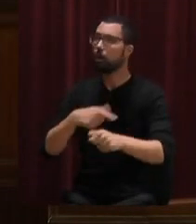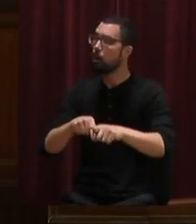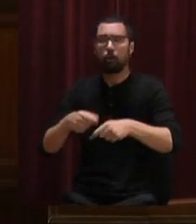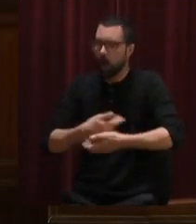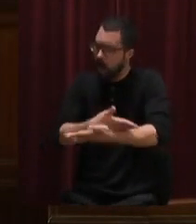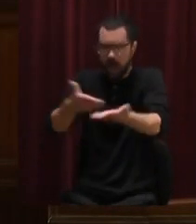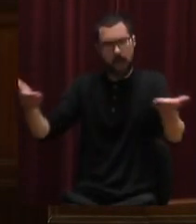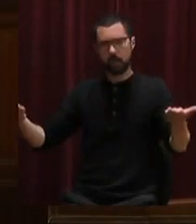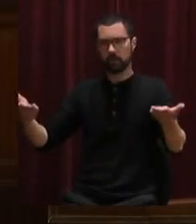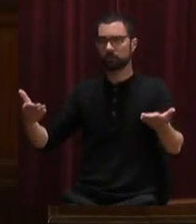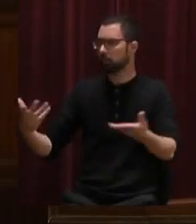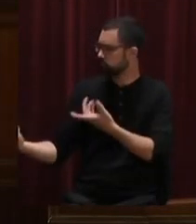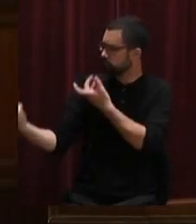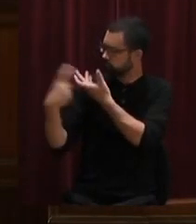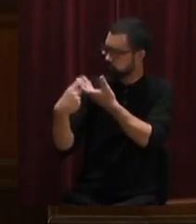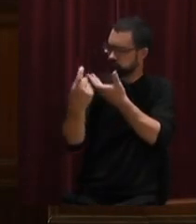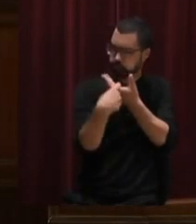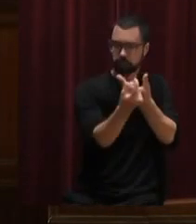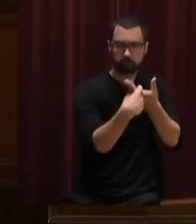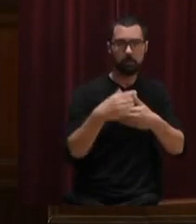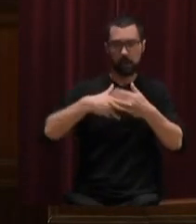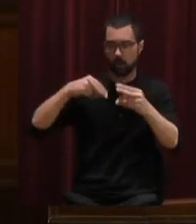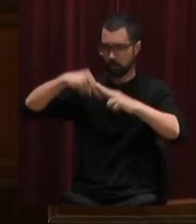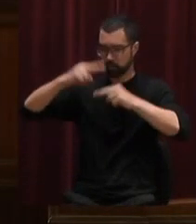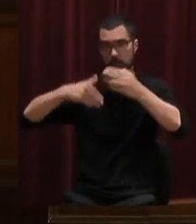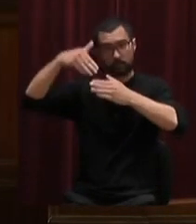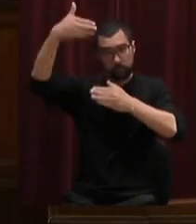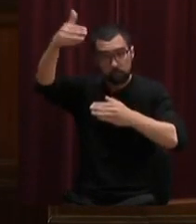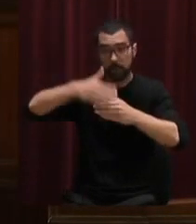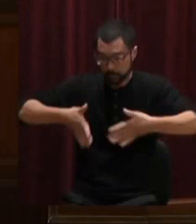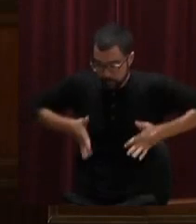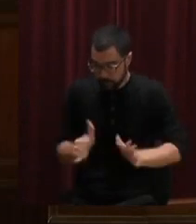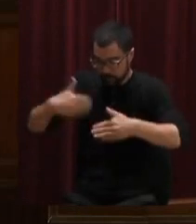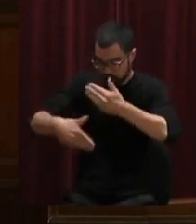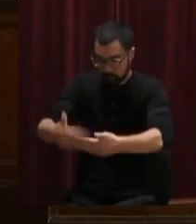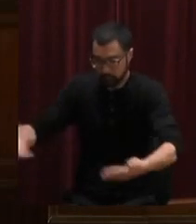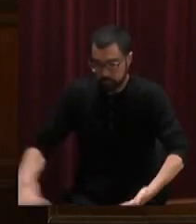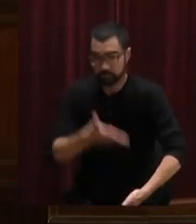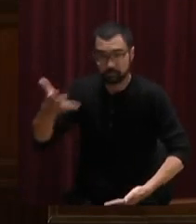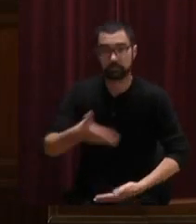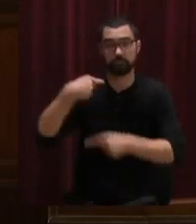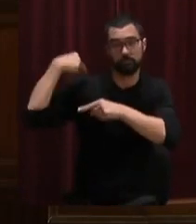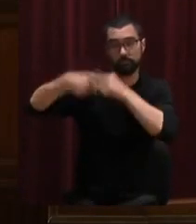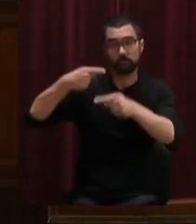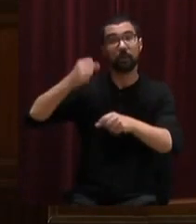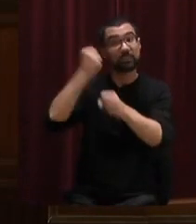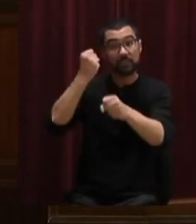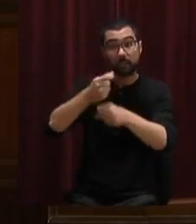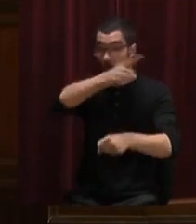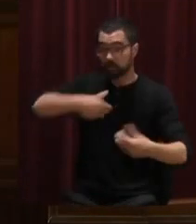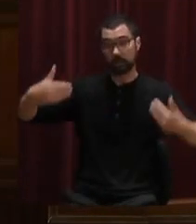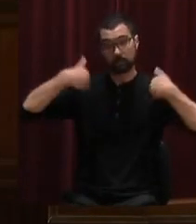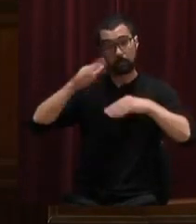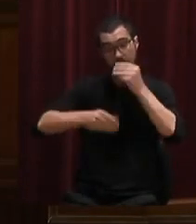futur que es mereixen els nostres fills i els nostres nets. És la nostra responsabilitat. Ho hem de fer per ells i per